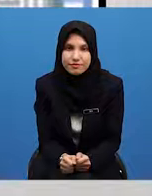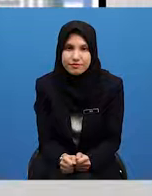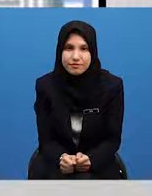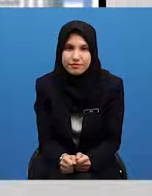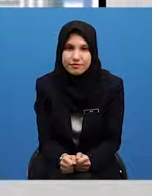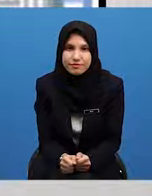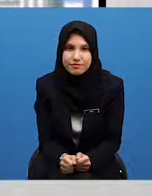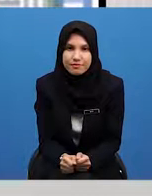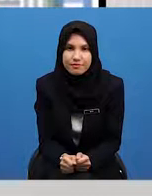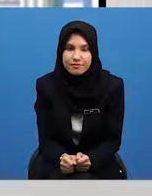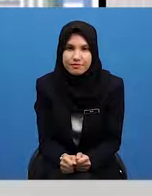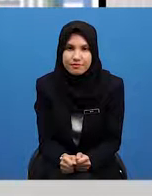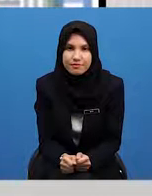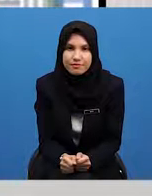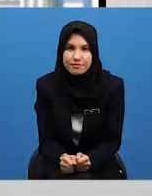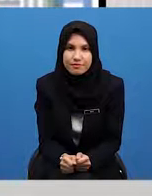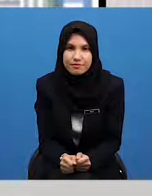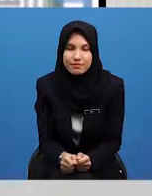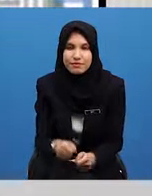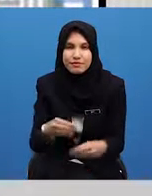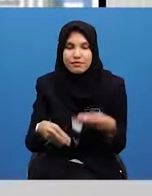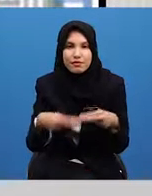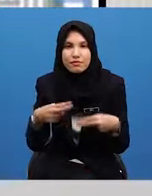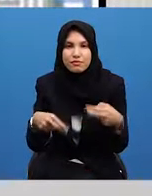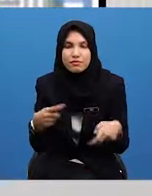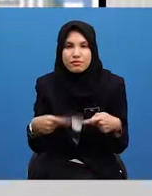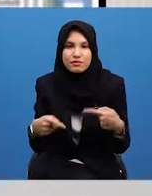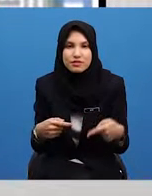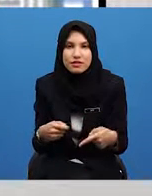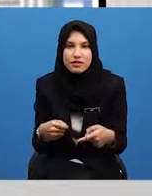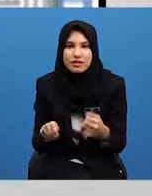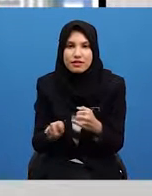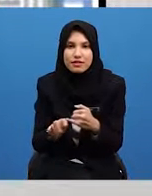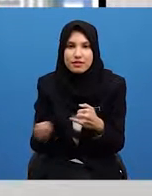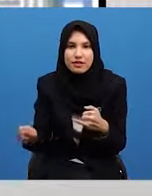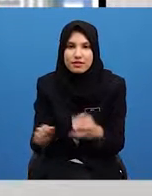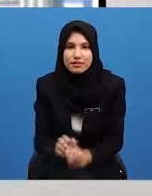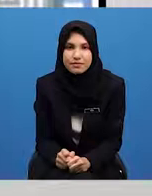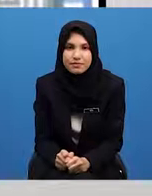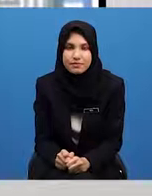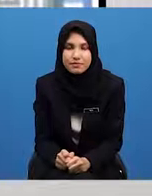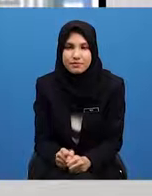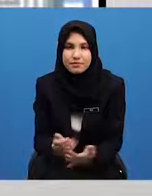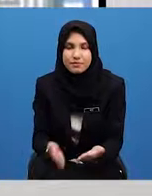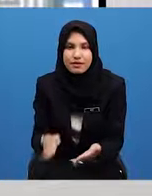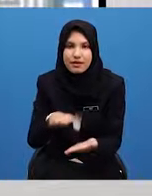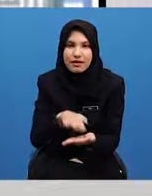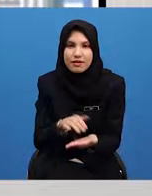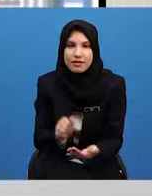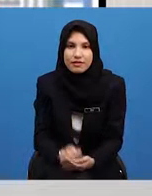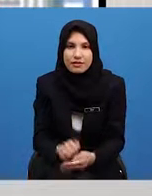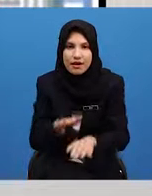tali tersebut dan beban semakin lama semakin diangkat ke atas. Dan sama